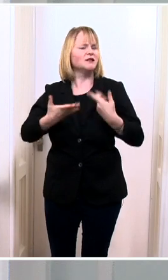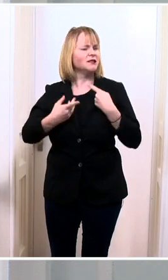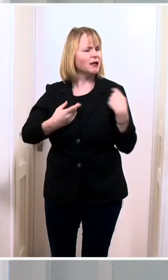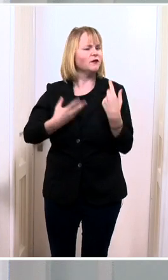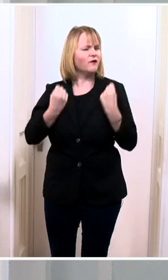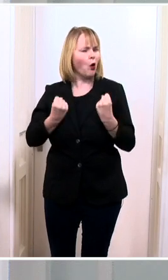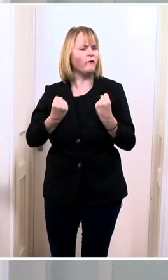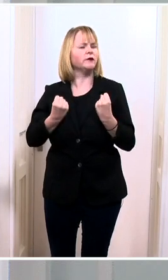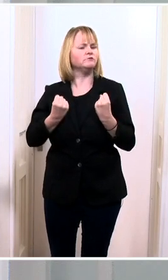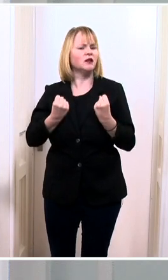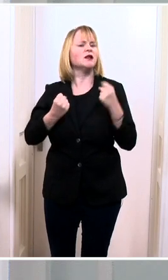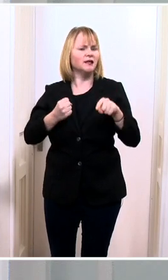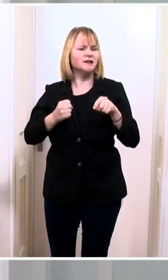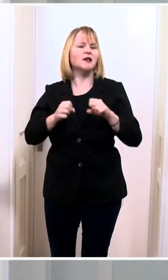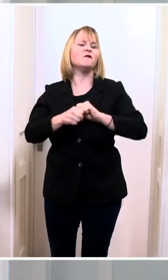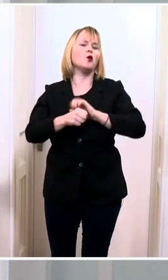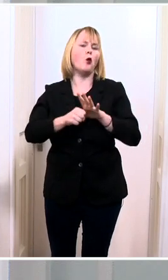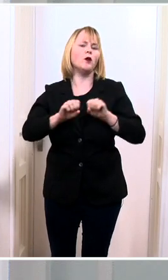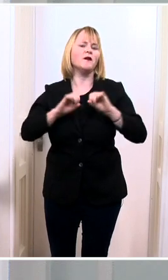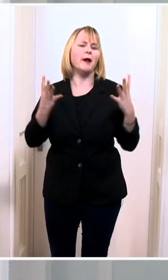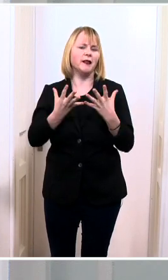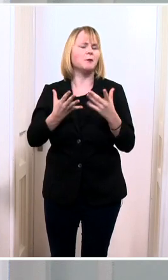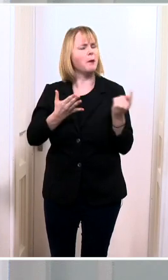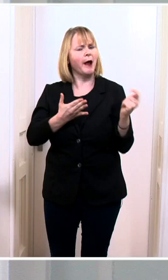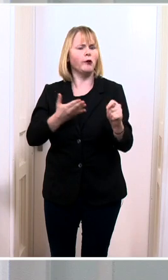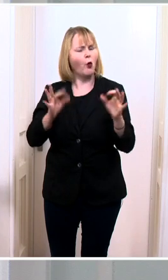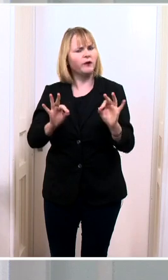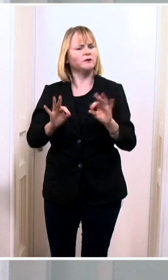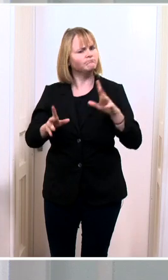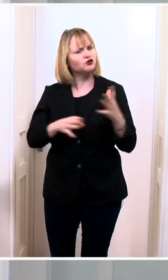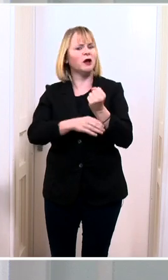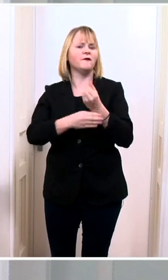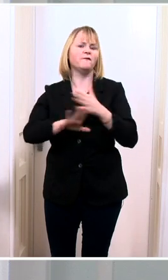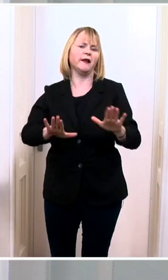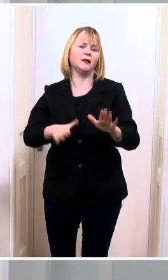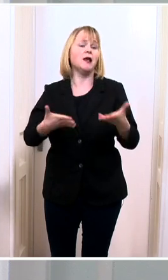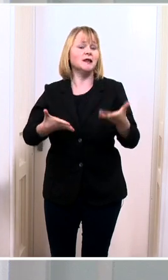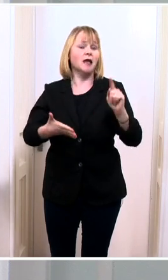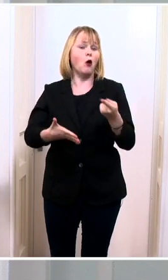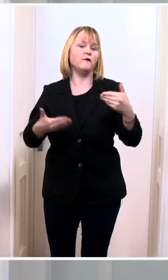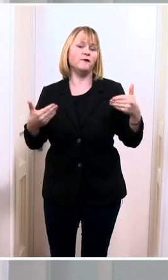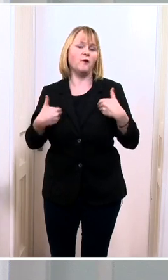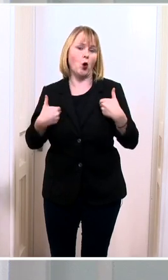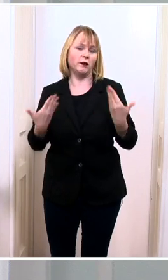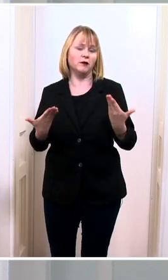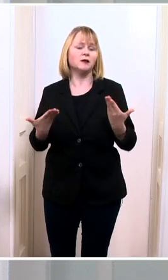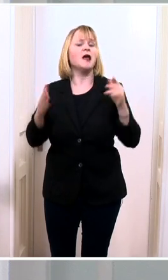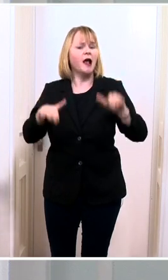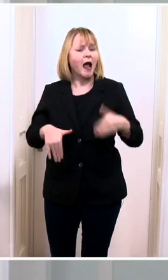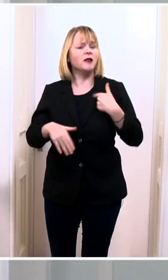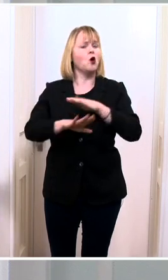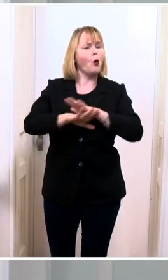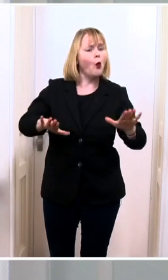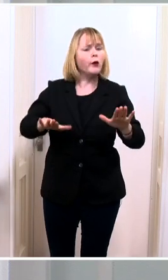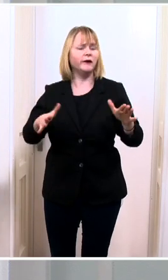wir die Corona-Pandemie bald hinter uns lassen können. Auch ich freue mich darauf, mich wieder ungezwungen